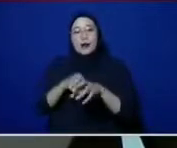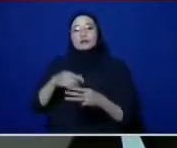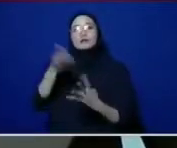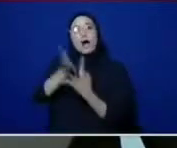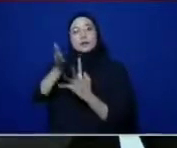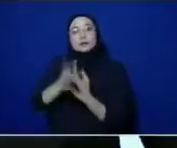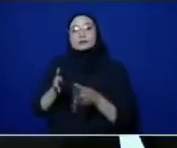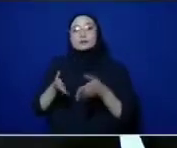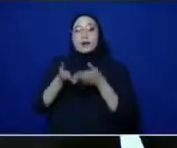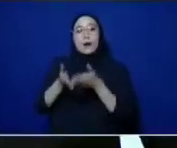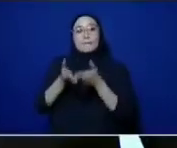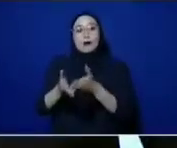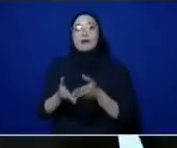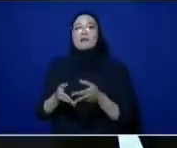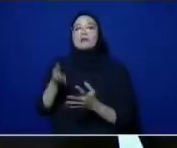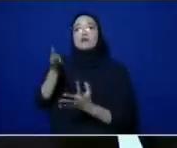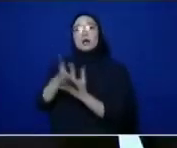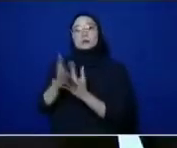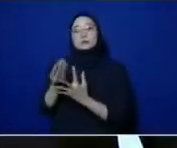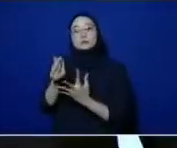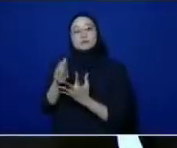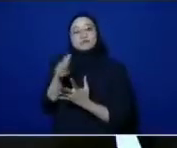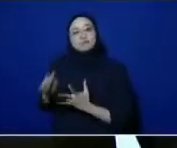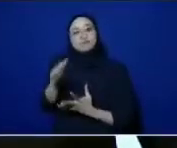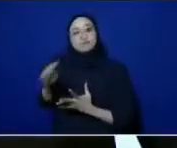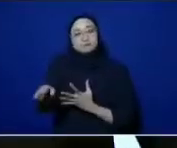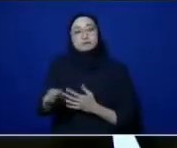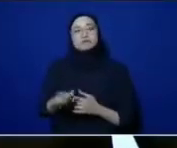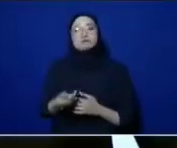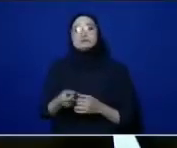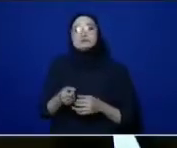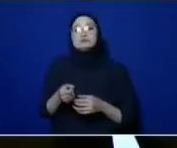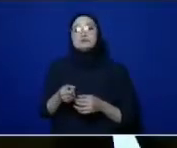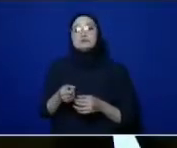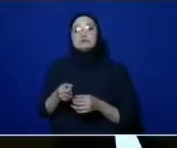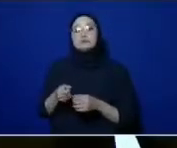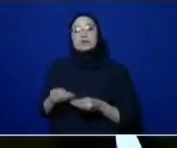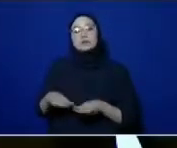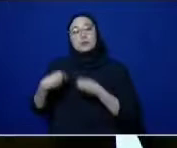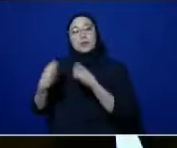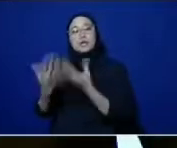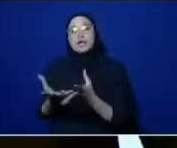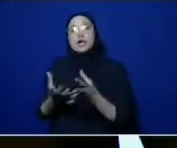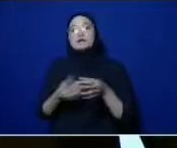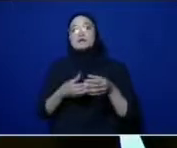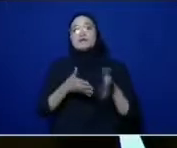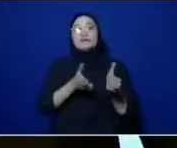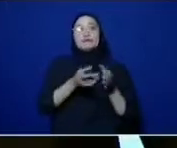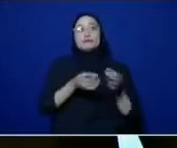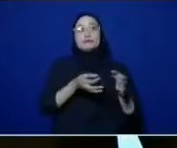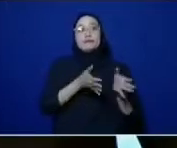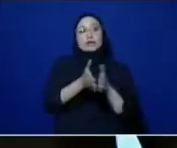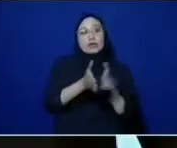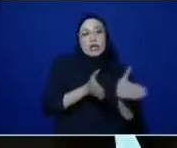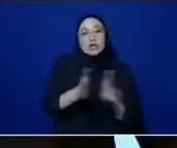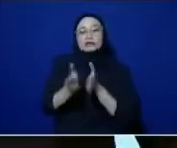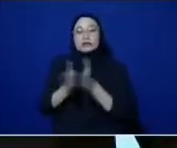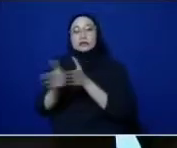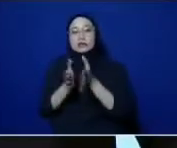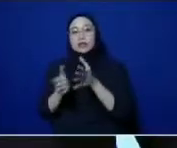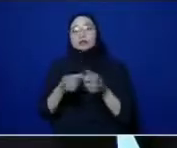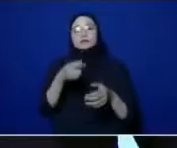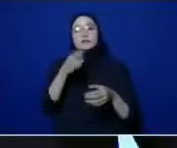modal, kemudian diberi prasarana, cold storage, ya, dan pengalengan dan